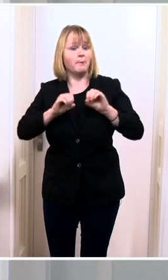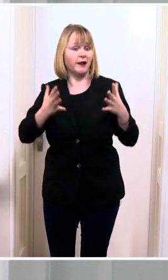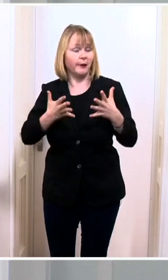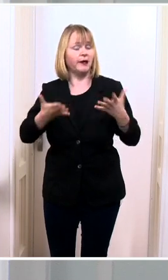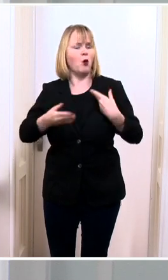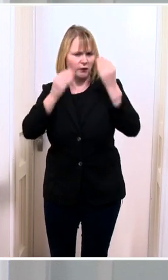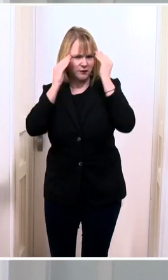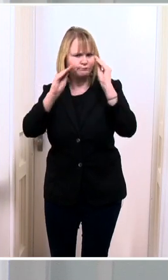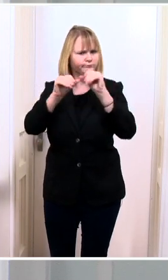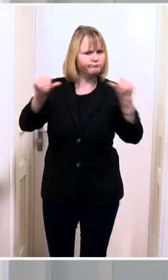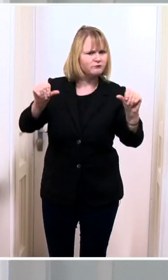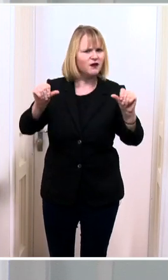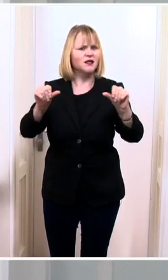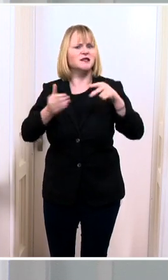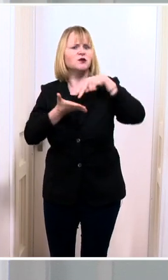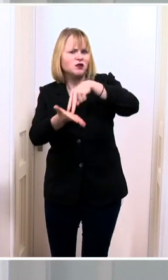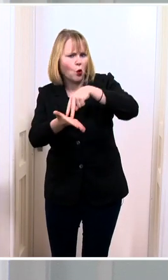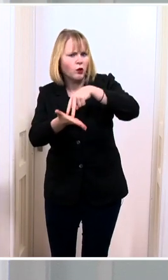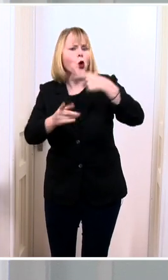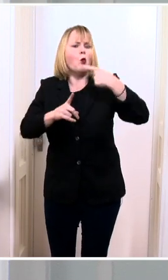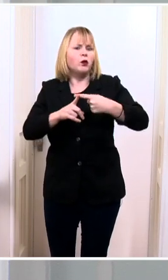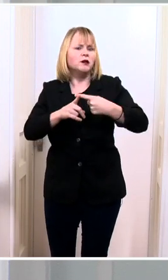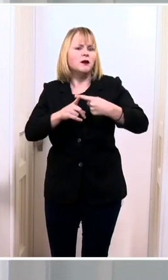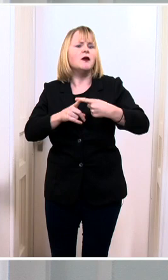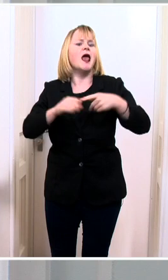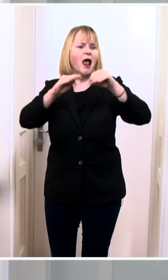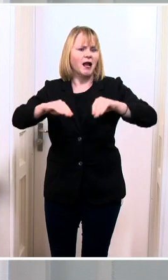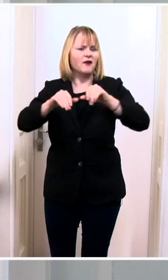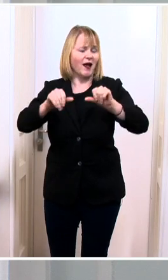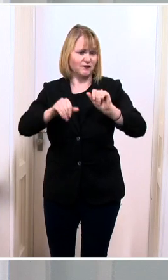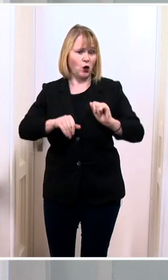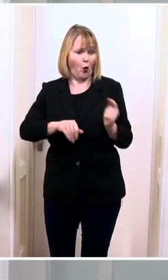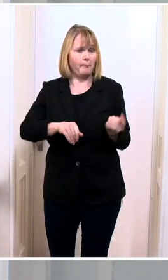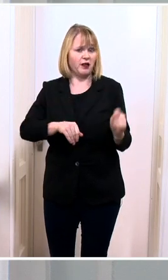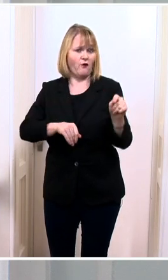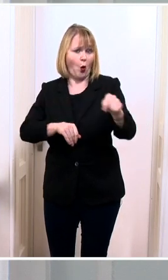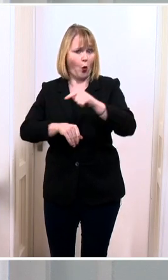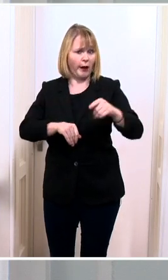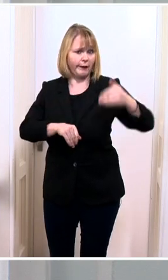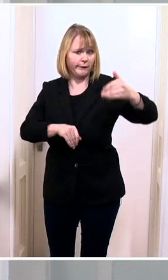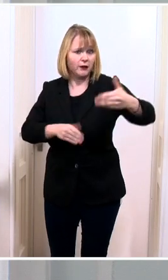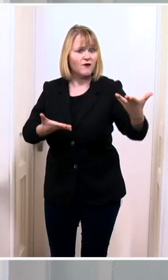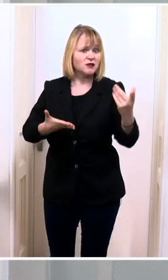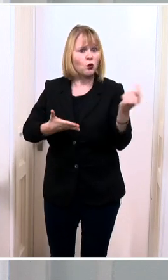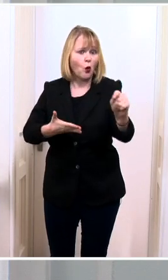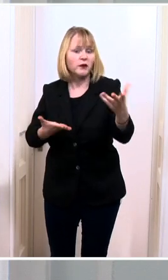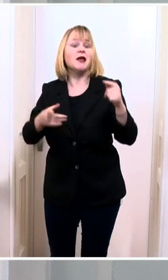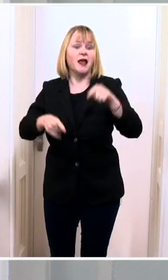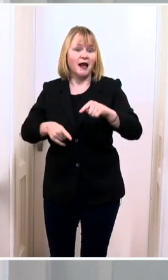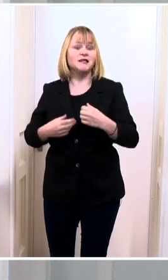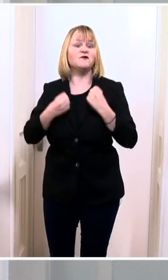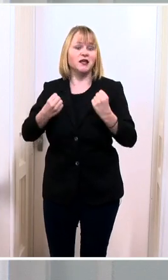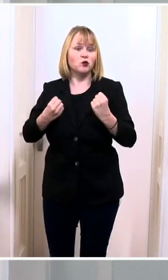orientieren und Ihnen erklären, was uns in den nächsten Wochen erwarten wird. Dabei wird Gesundheitsminister